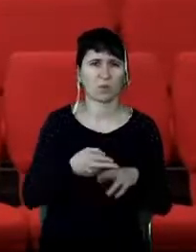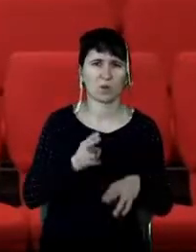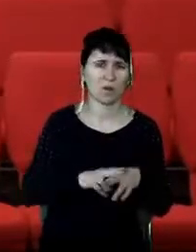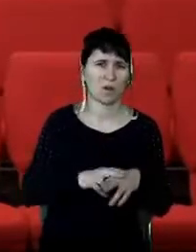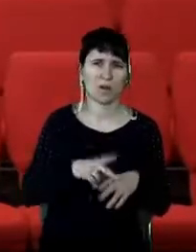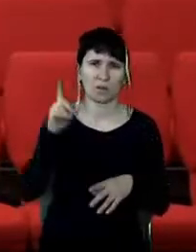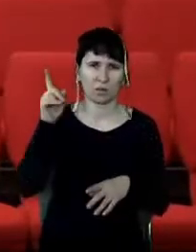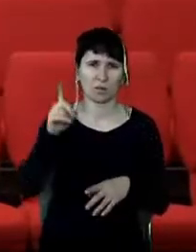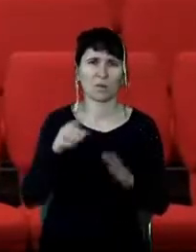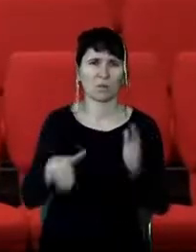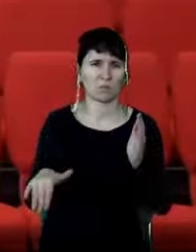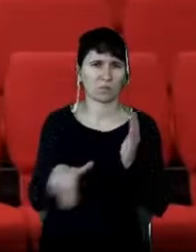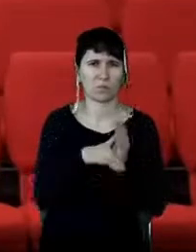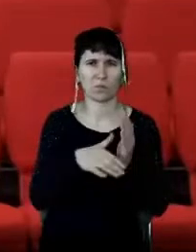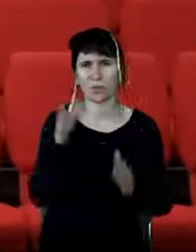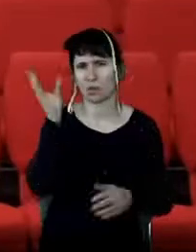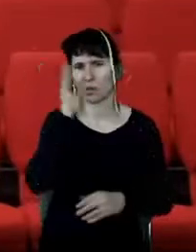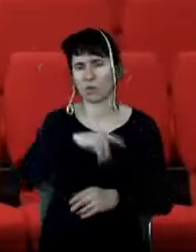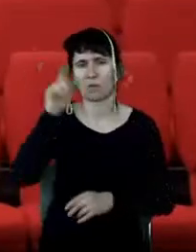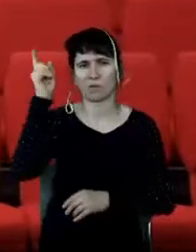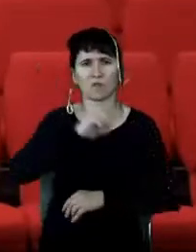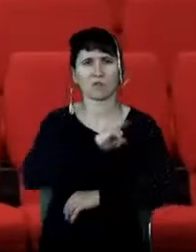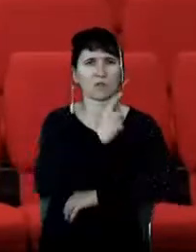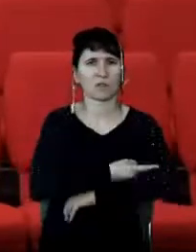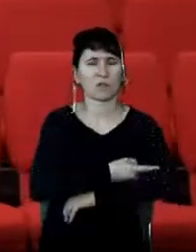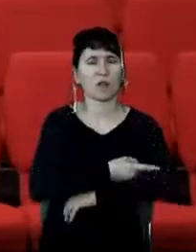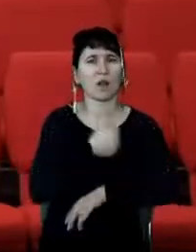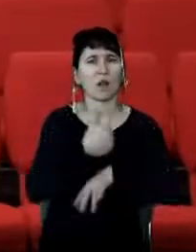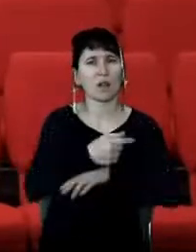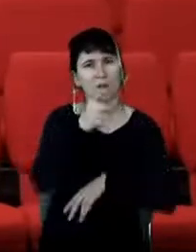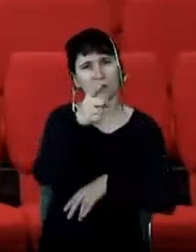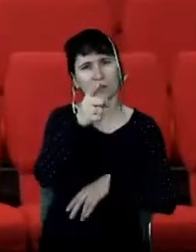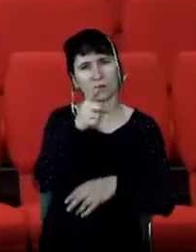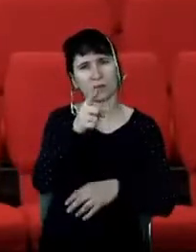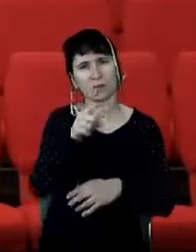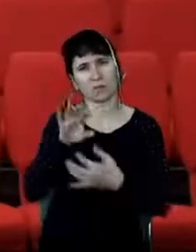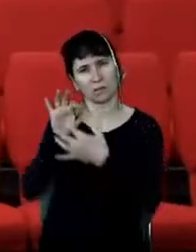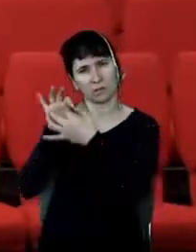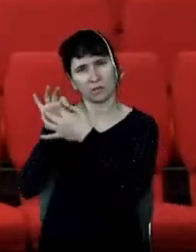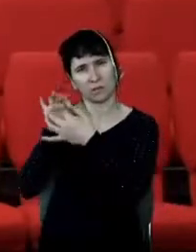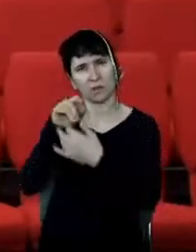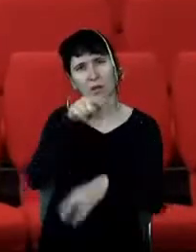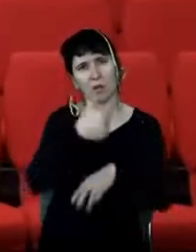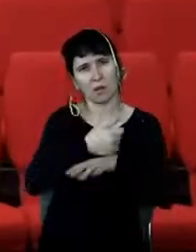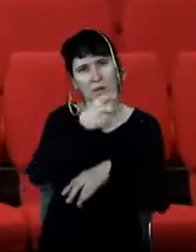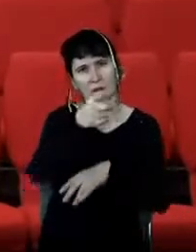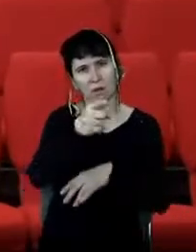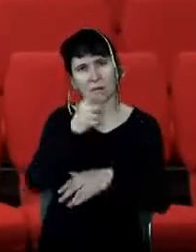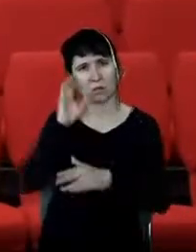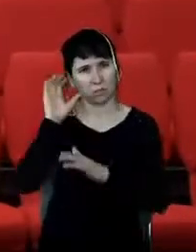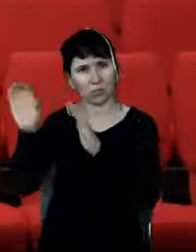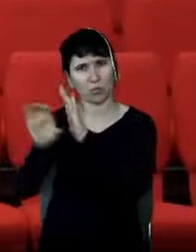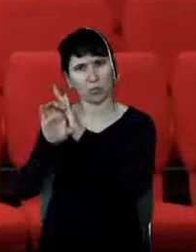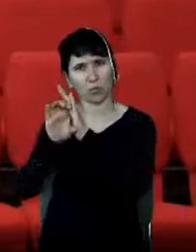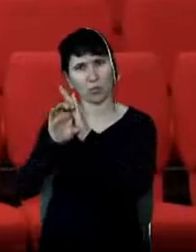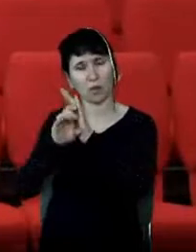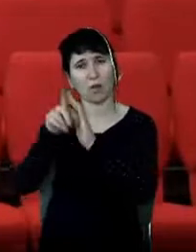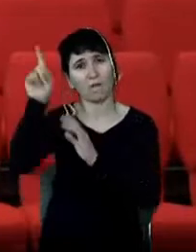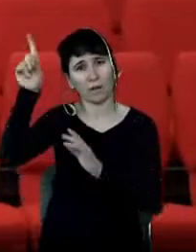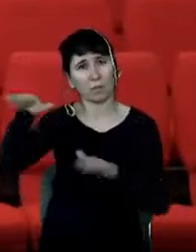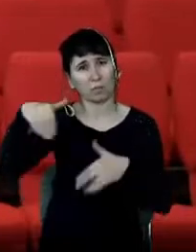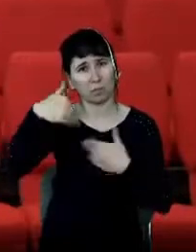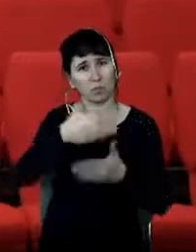живе, або скільки там жителів. Йому важливо те, чи ти захочеш за ним піти, чи ти виконаєш його умови, чи ти будеш іти на його